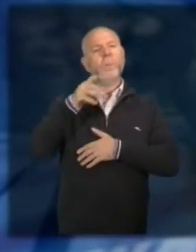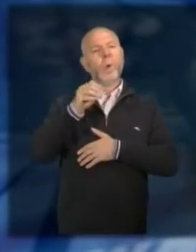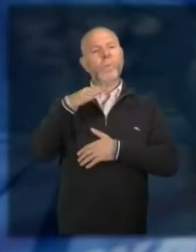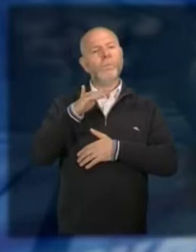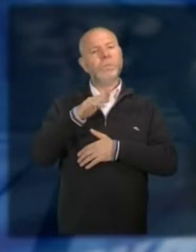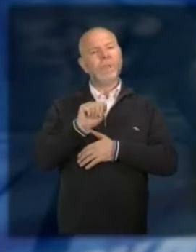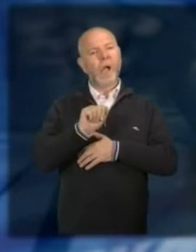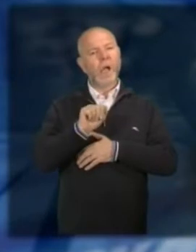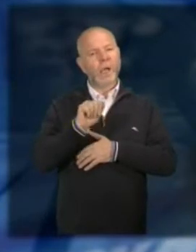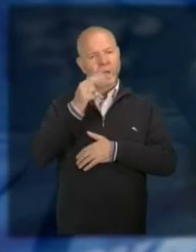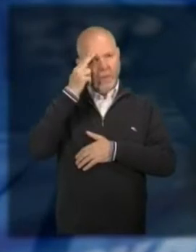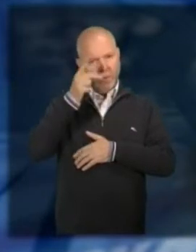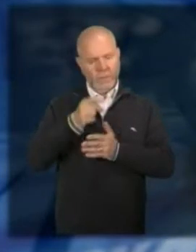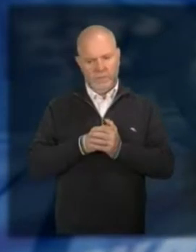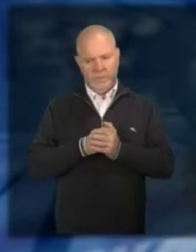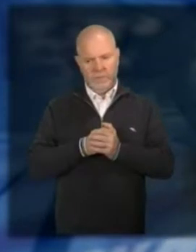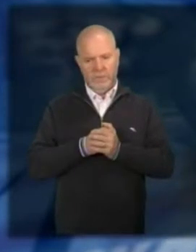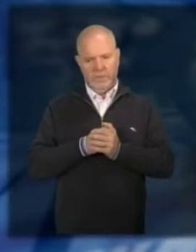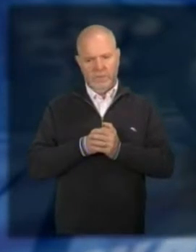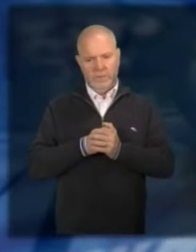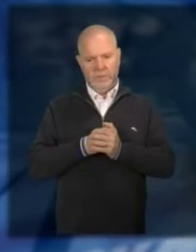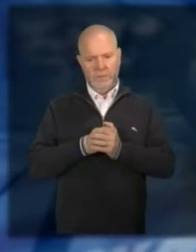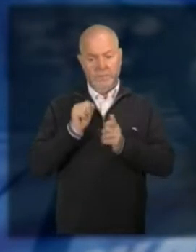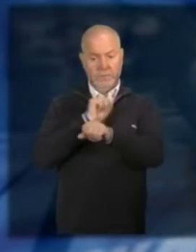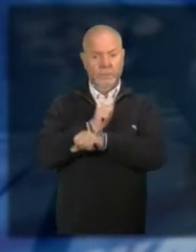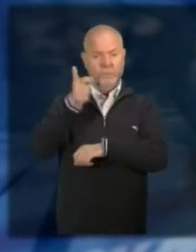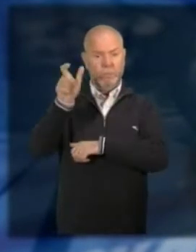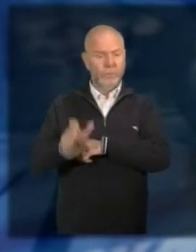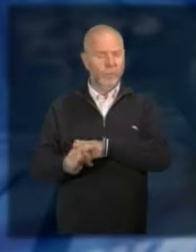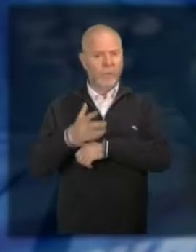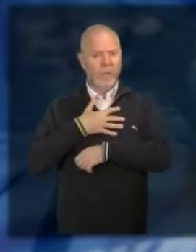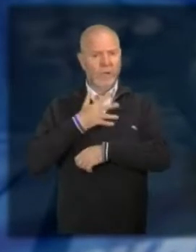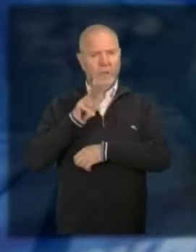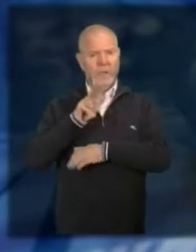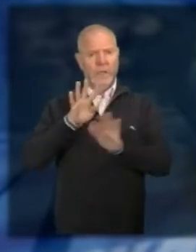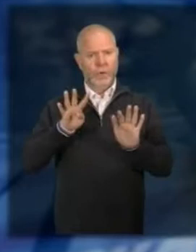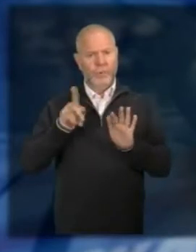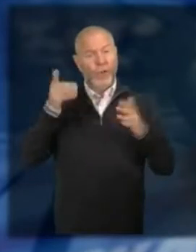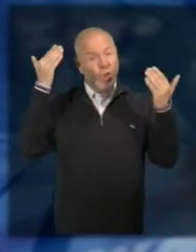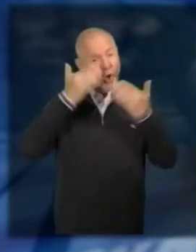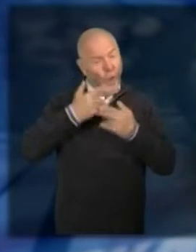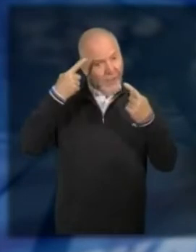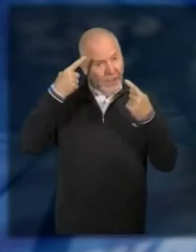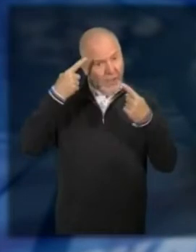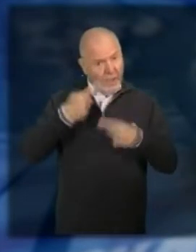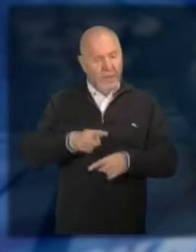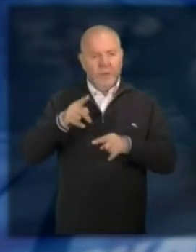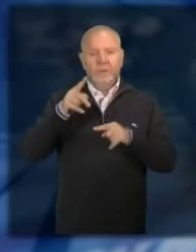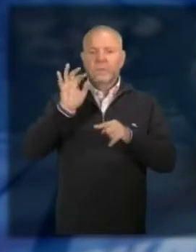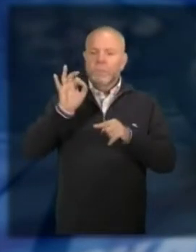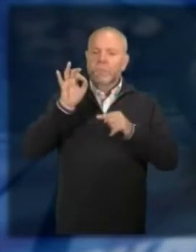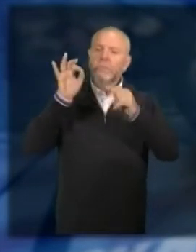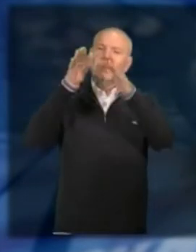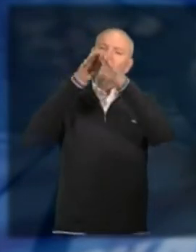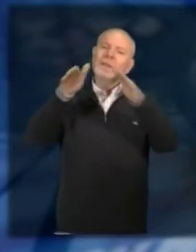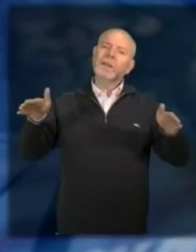Ticino. Ad Arezzo è finito in carcere AM, 39 anni, incensurato. Quella notte, nello spiazzo della Mirplasti, località